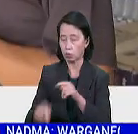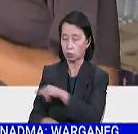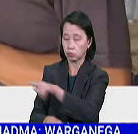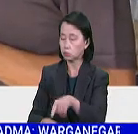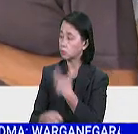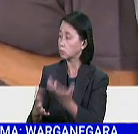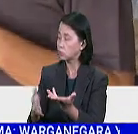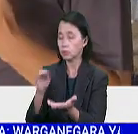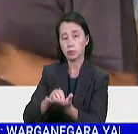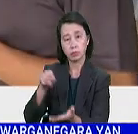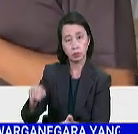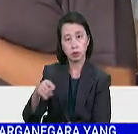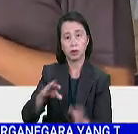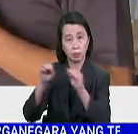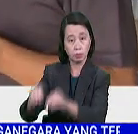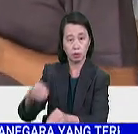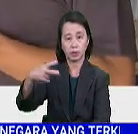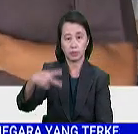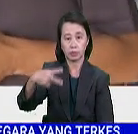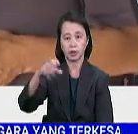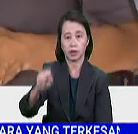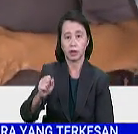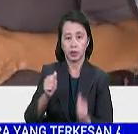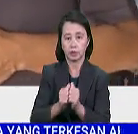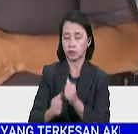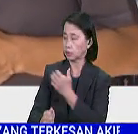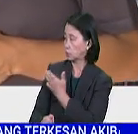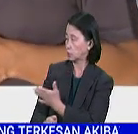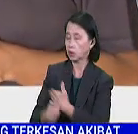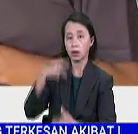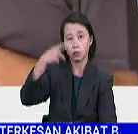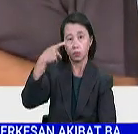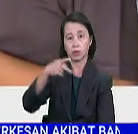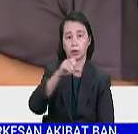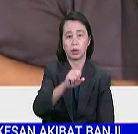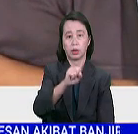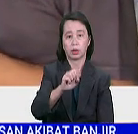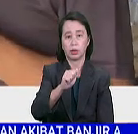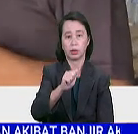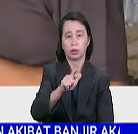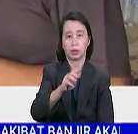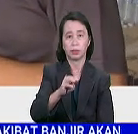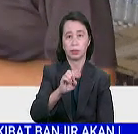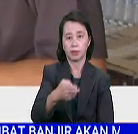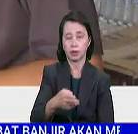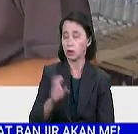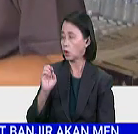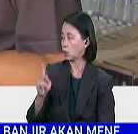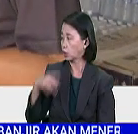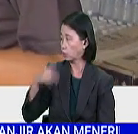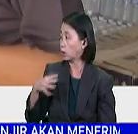terjejas ditempatkan di pusat pemindahan kita bersama dengan nelpon SMA selalu ping Baik Apapun